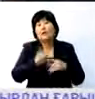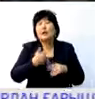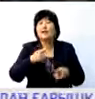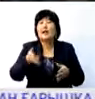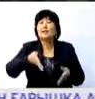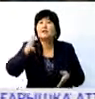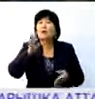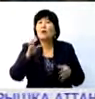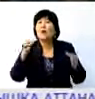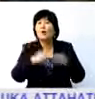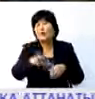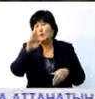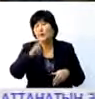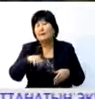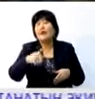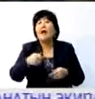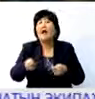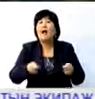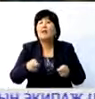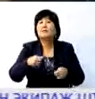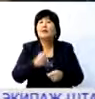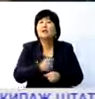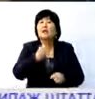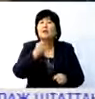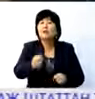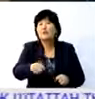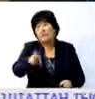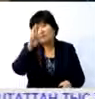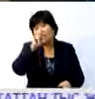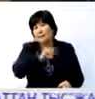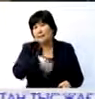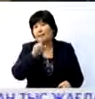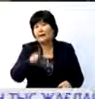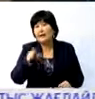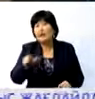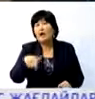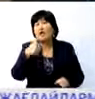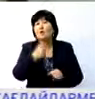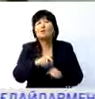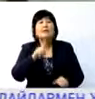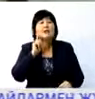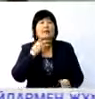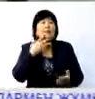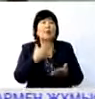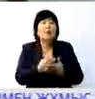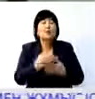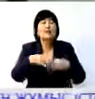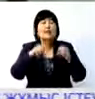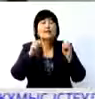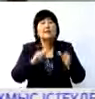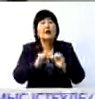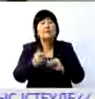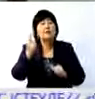Б корпусының мемлекеттік әкімшілік басшы лауазымына тағайындалған мемлекеттік қызметшілер мен көшбасшы жастар өзара тәжірибе алмасып